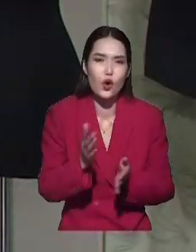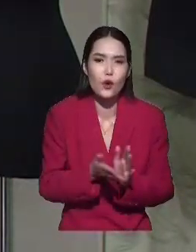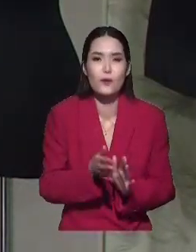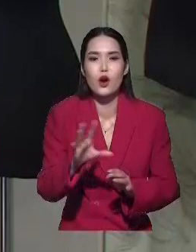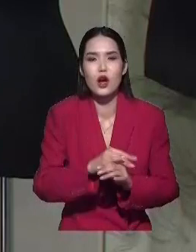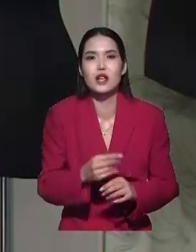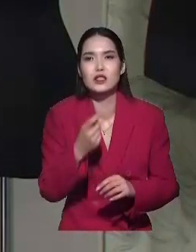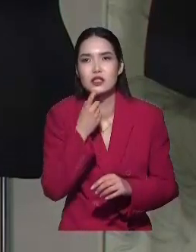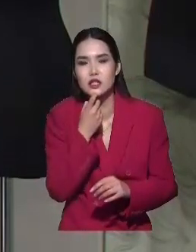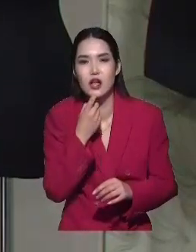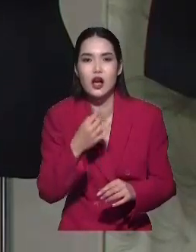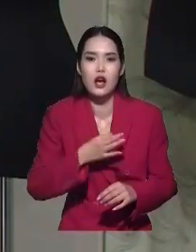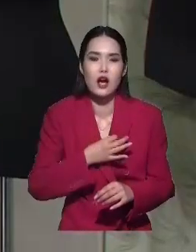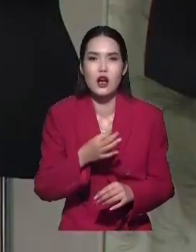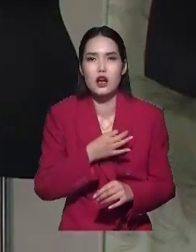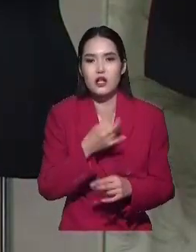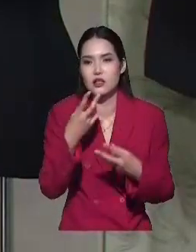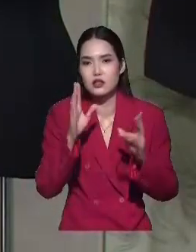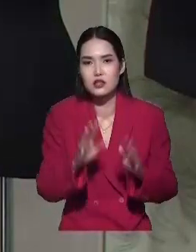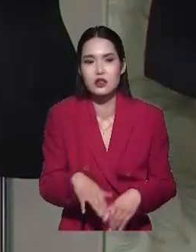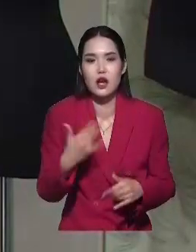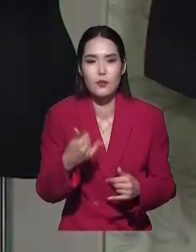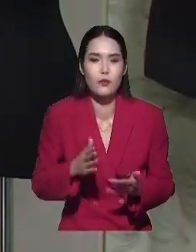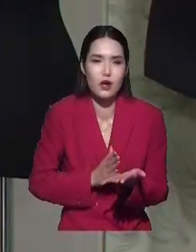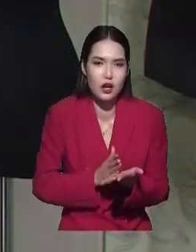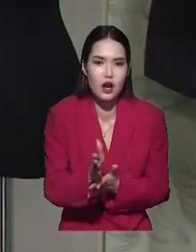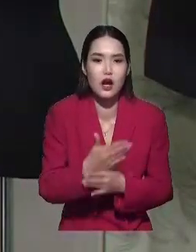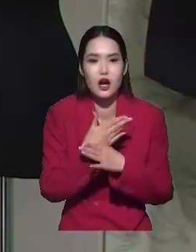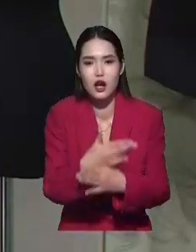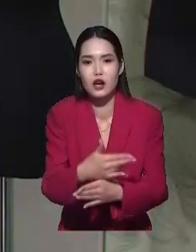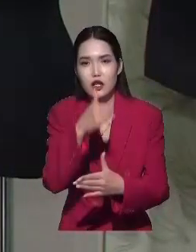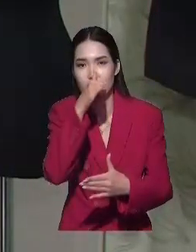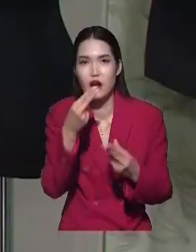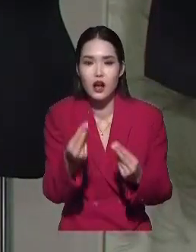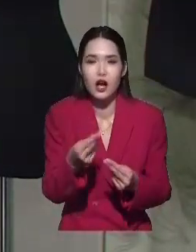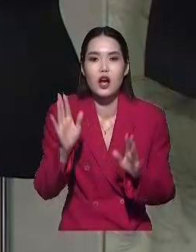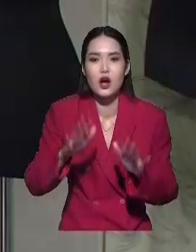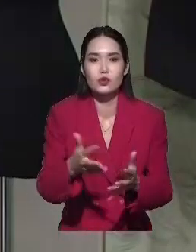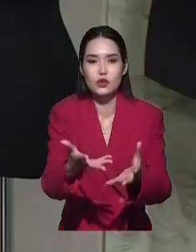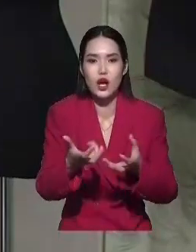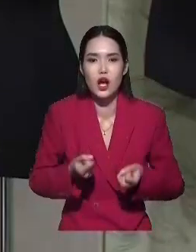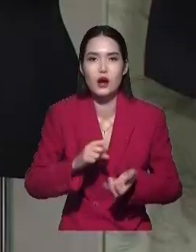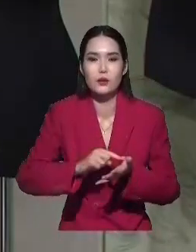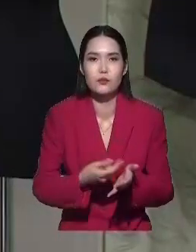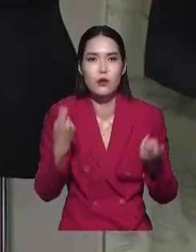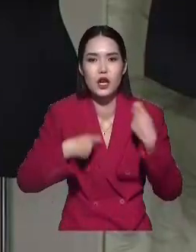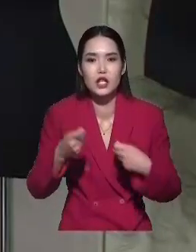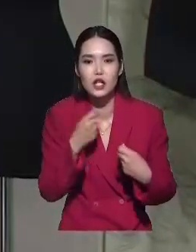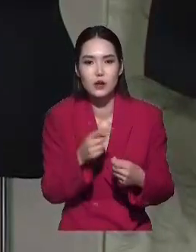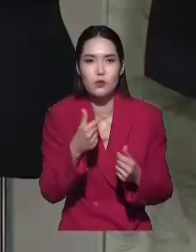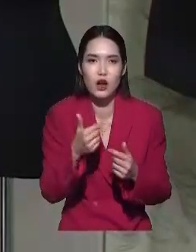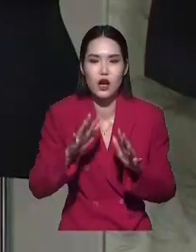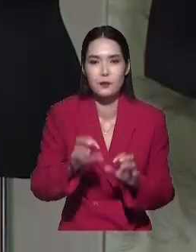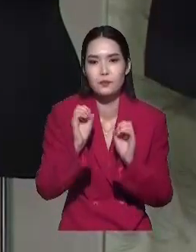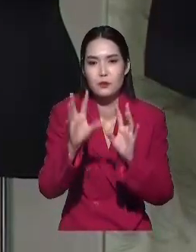келмейді деп қарап отыруға болмайды. Қаршылай немесе саттай көмектесе алмасаңыз, қабылдау орындарына барып киім-кешектерді реттеуге қол ұшын созуға болады.